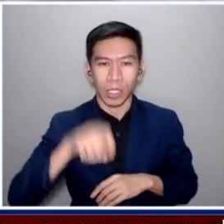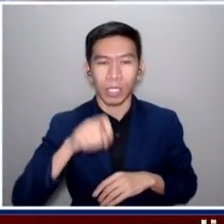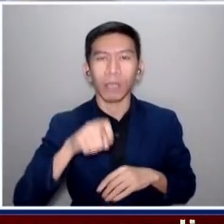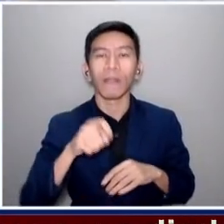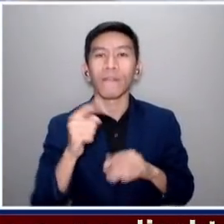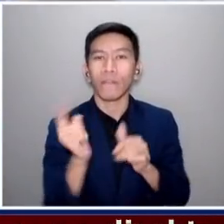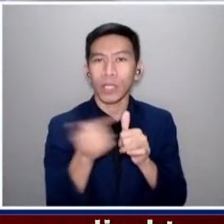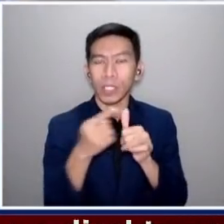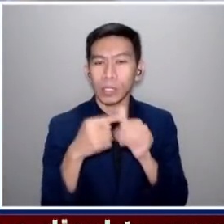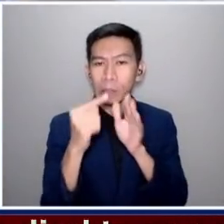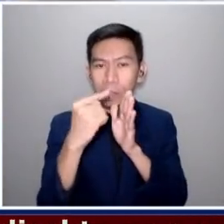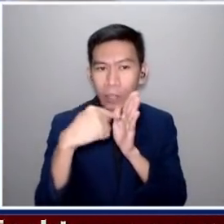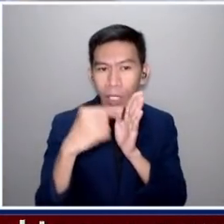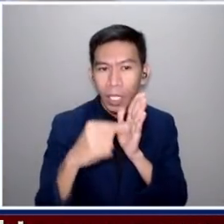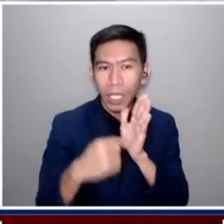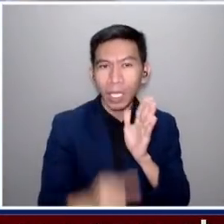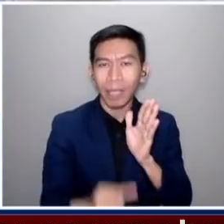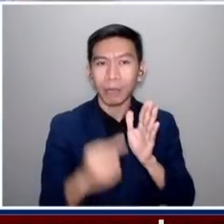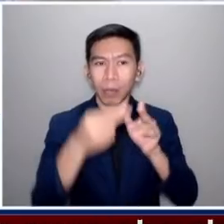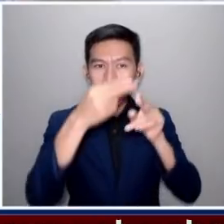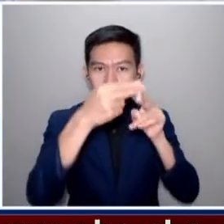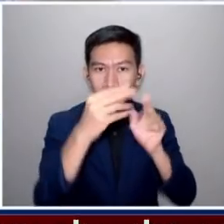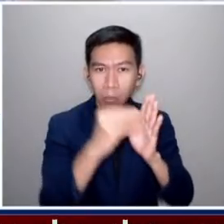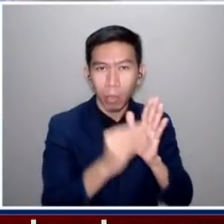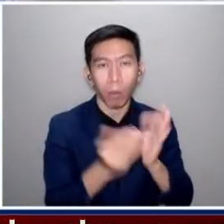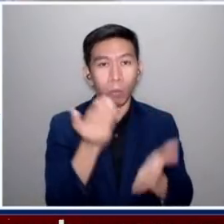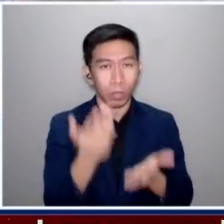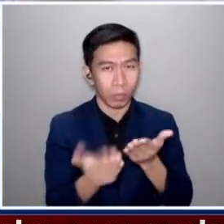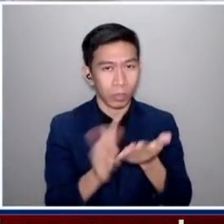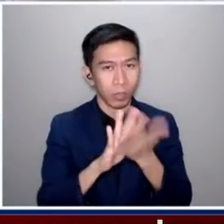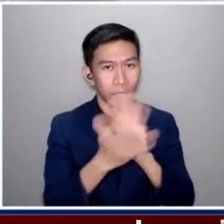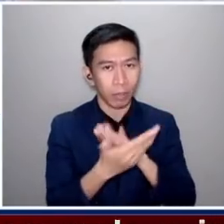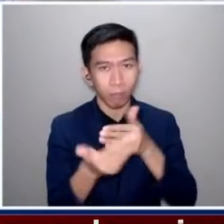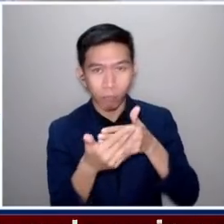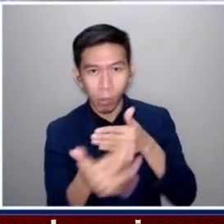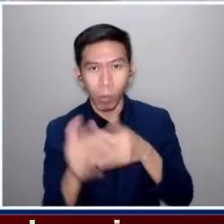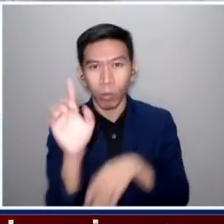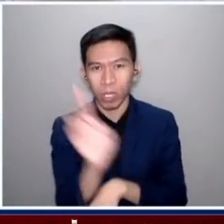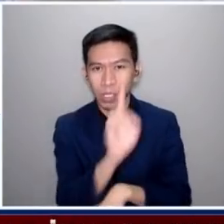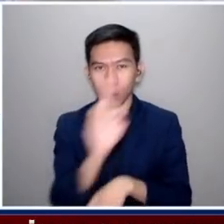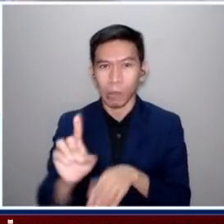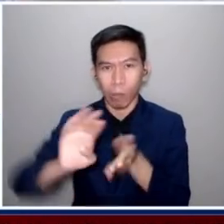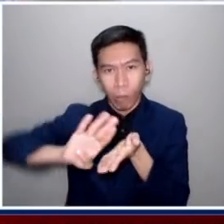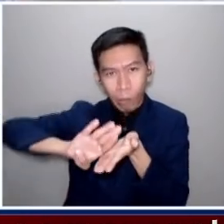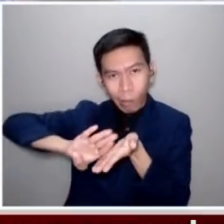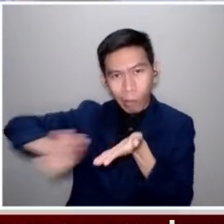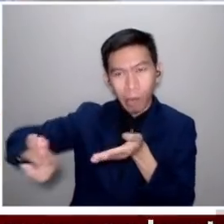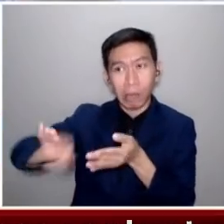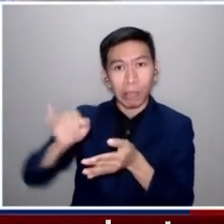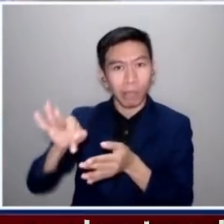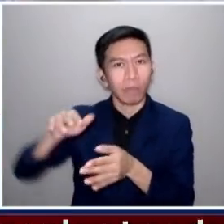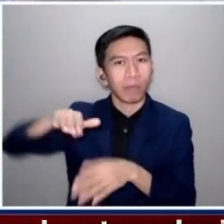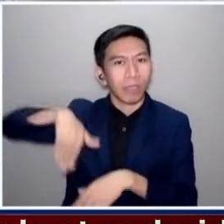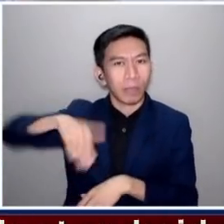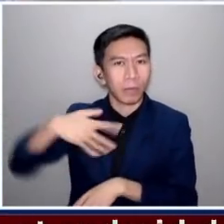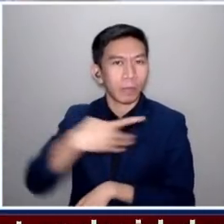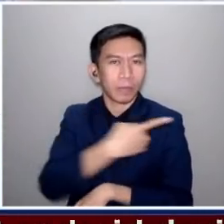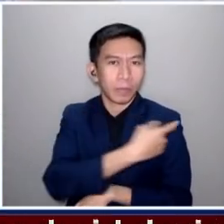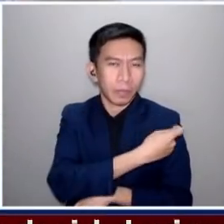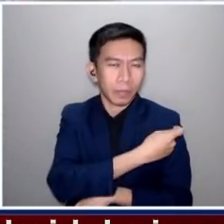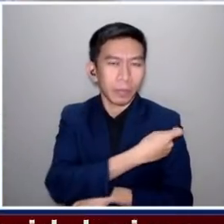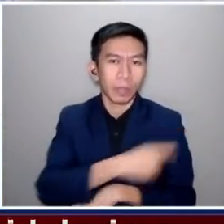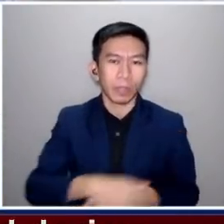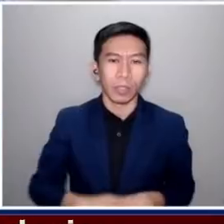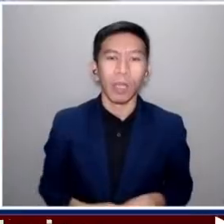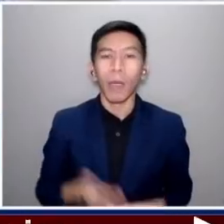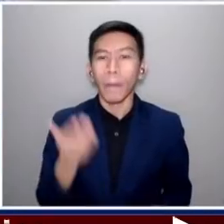inventory. Baka kasi maging discriminatory treatment against unvaccinated individuals. Perhaps number of